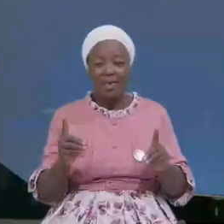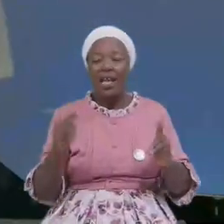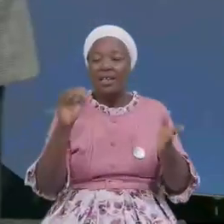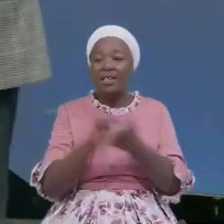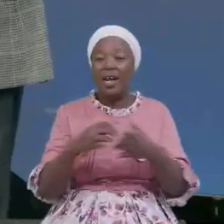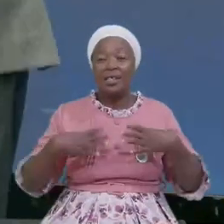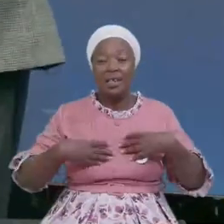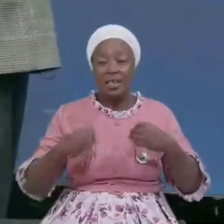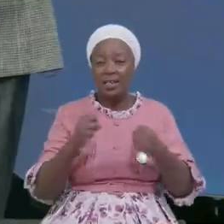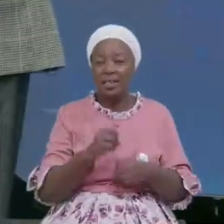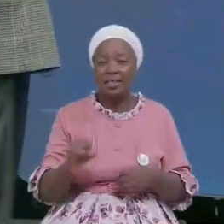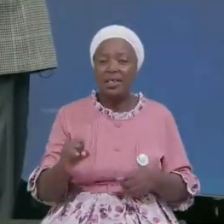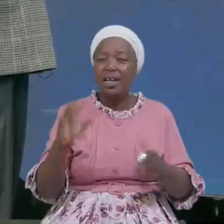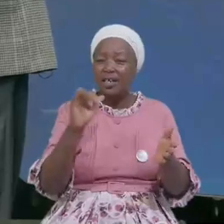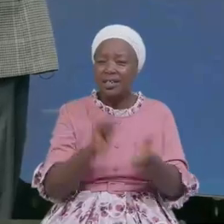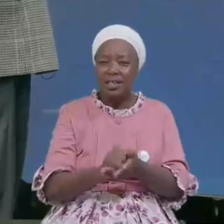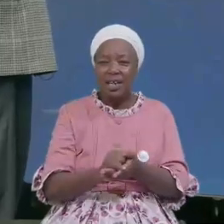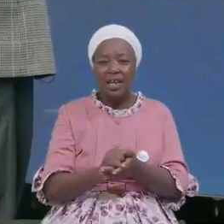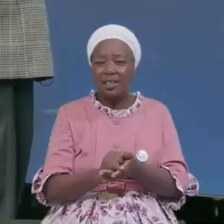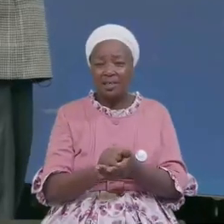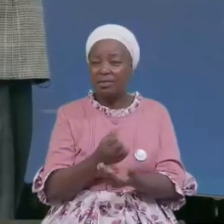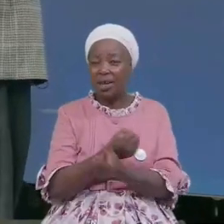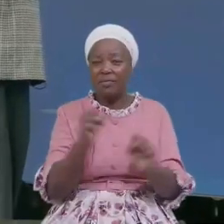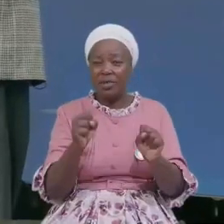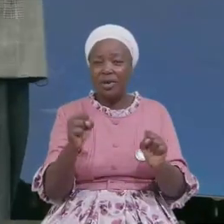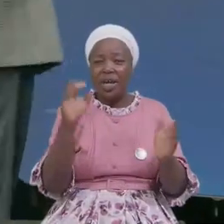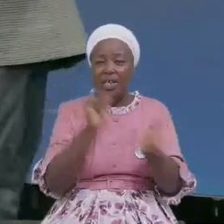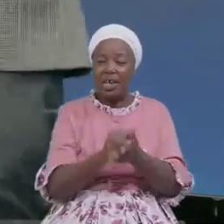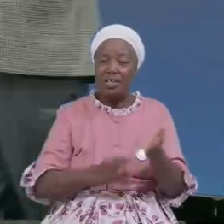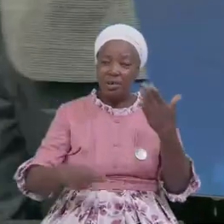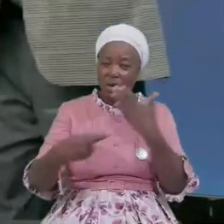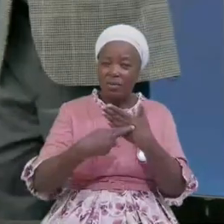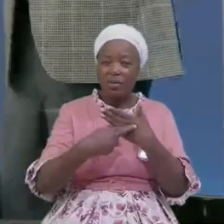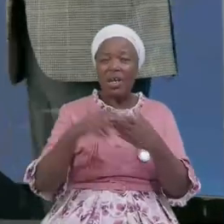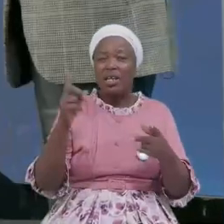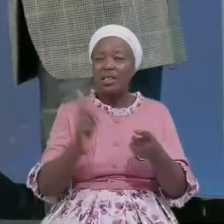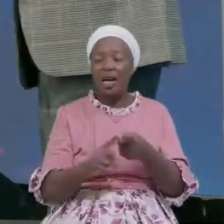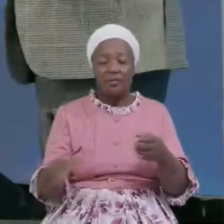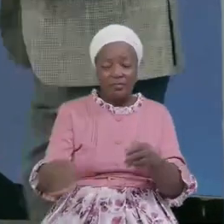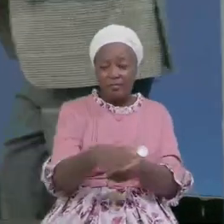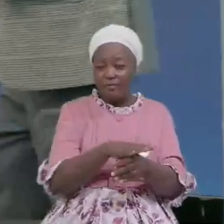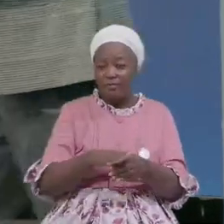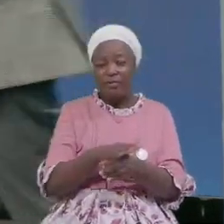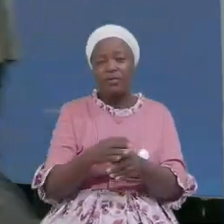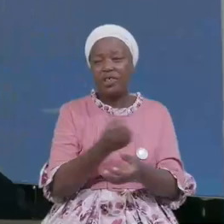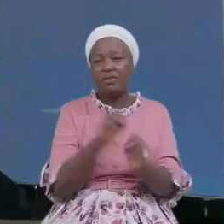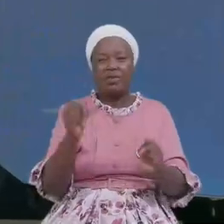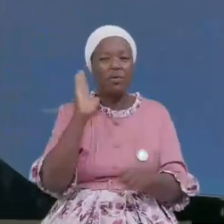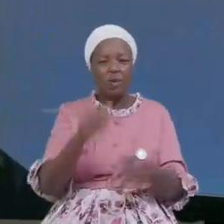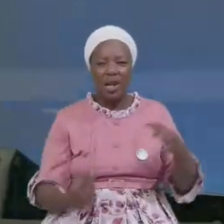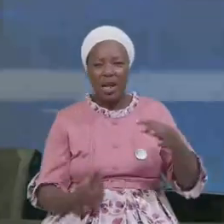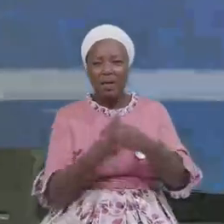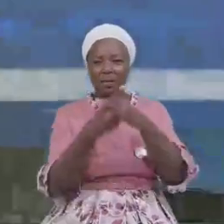guérison, ce recouvrement, cette rédemption, ce plein salut